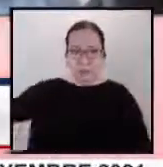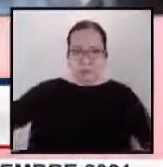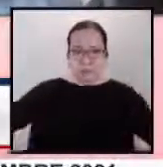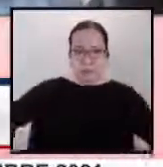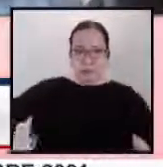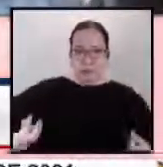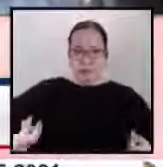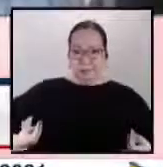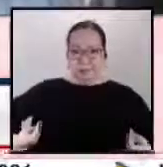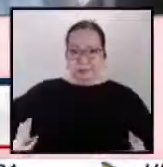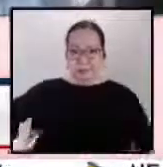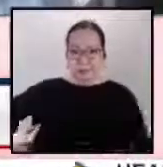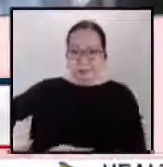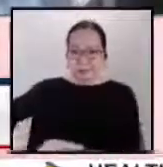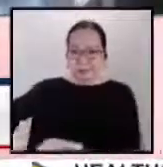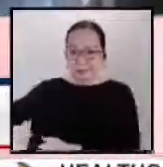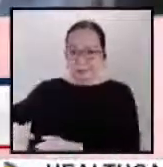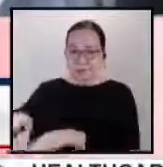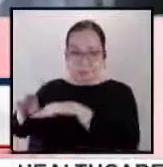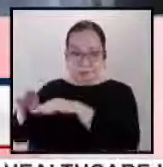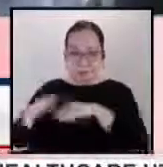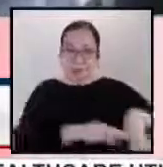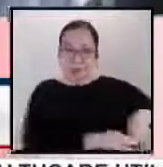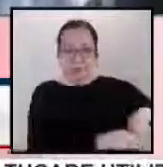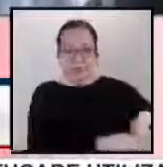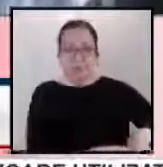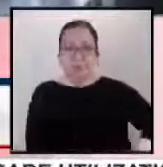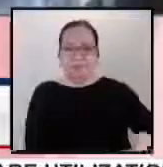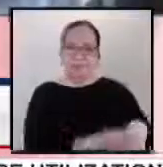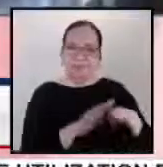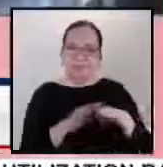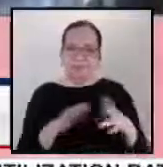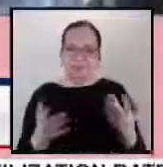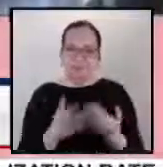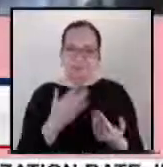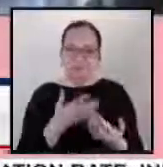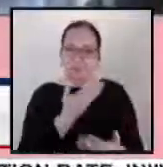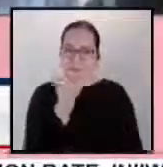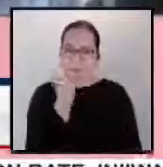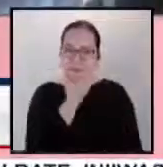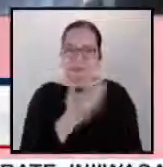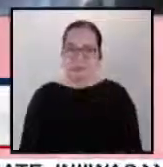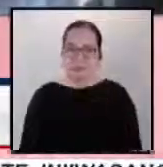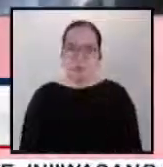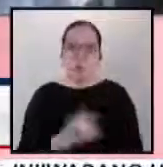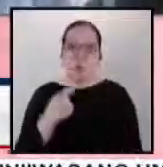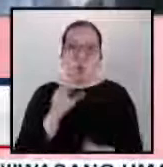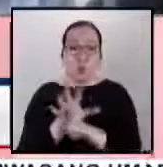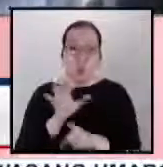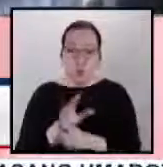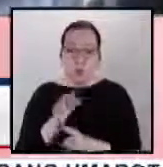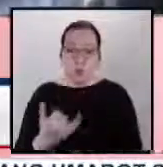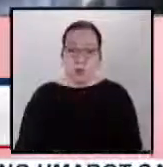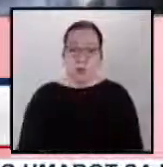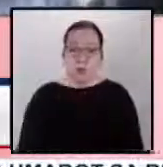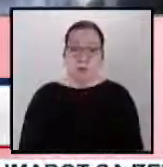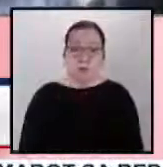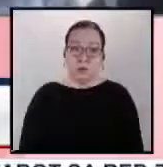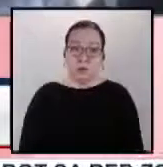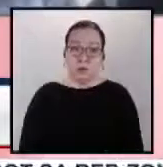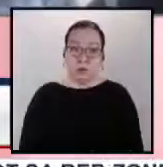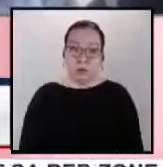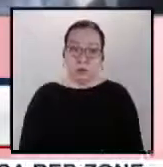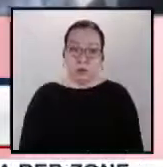actually. There are some practical ways to do it. Kasi ang uso ngayon, totoo lang, Diane, it's